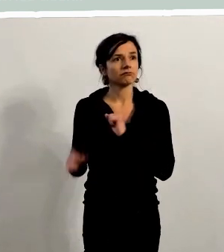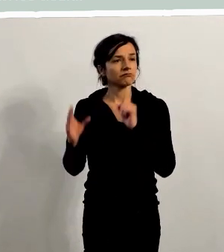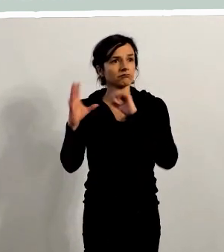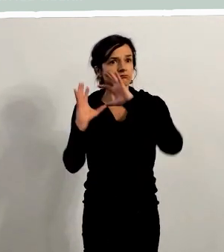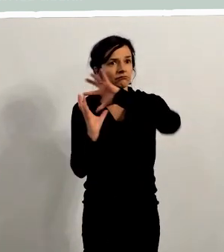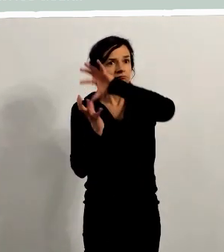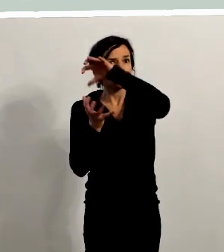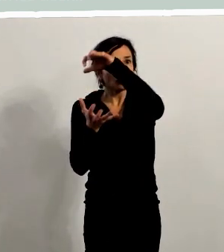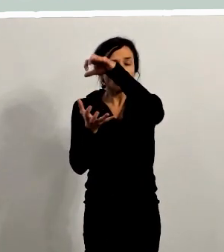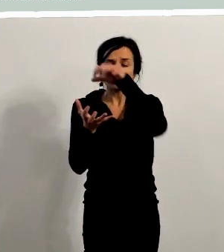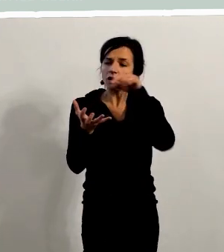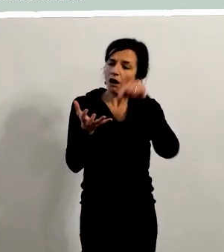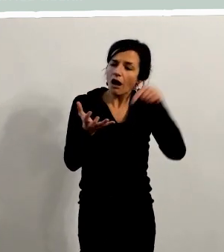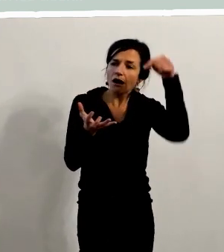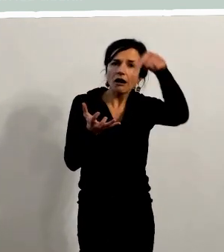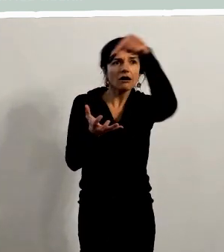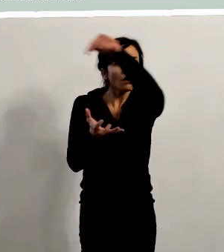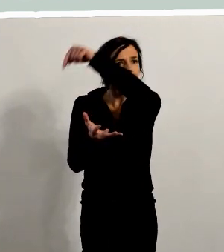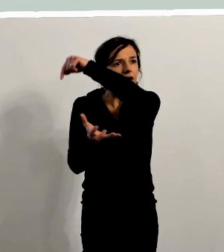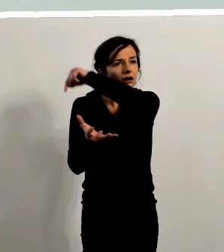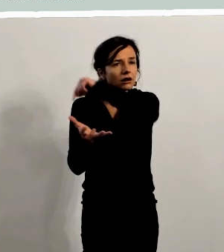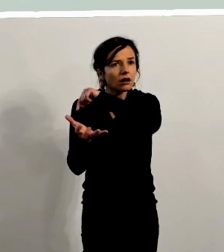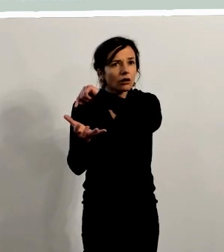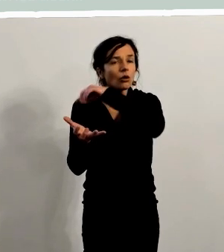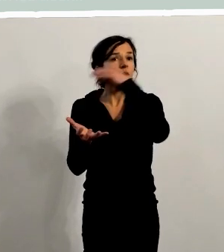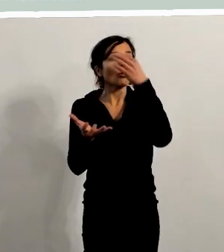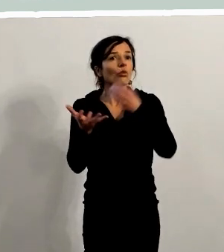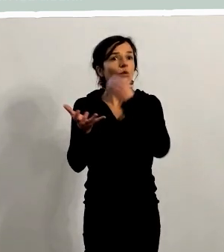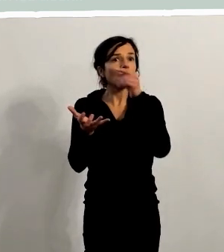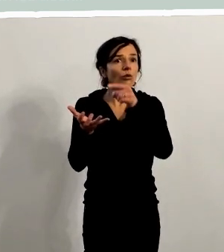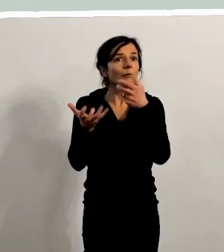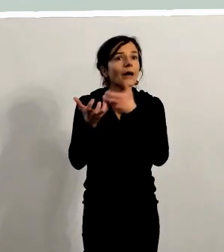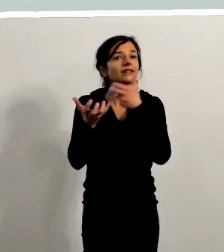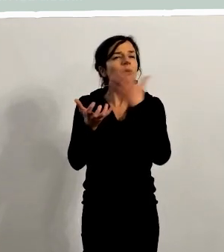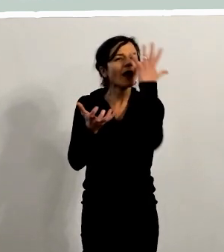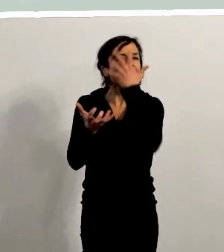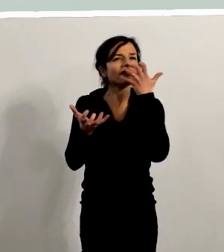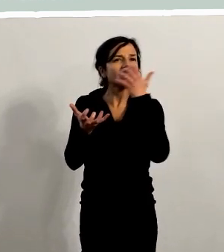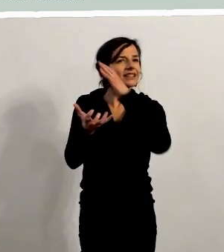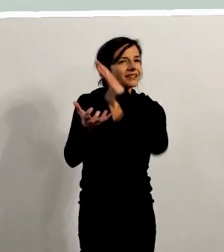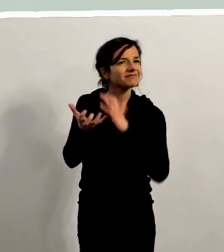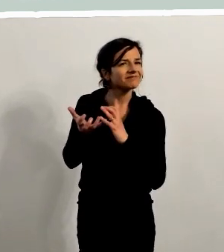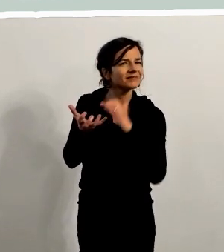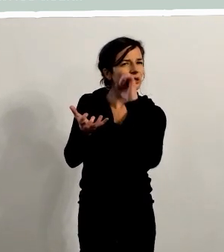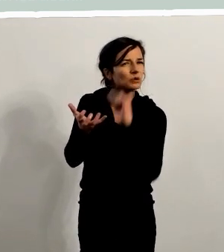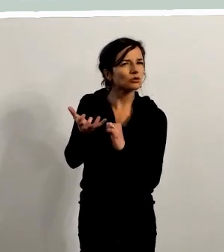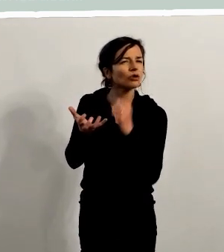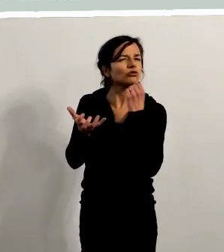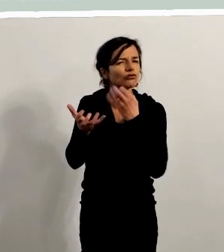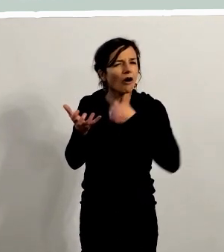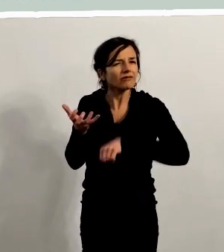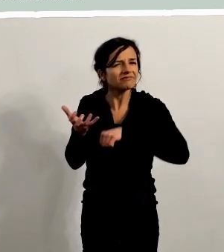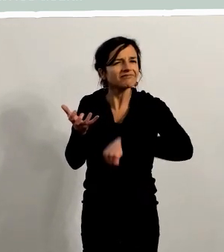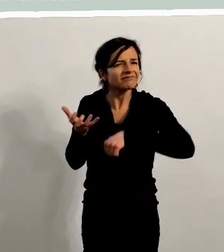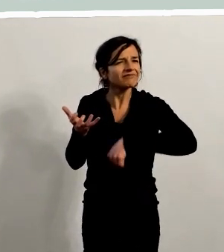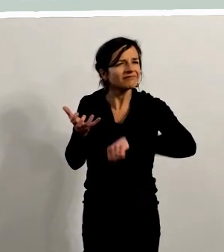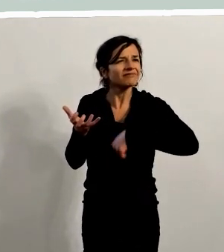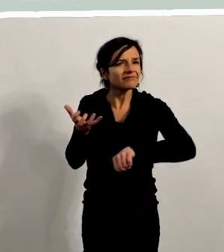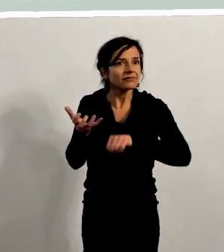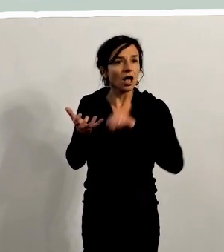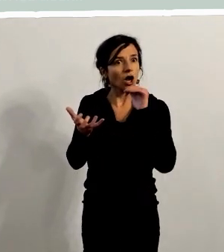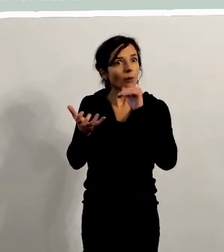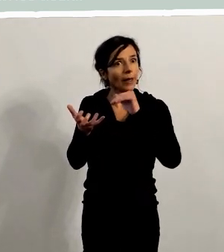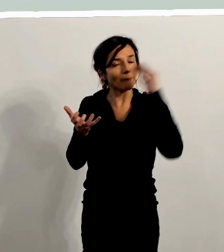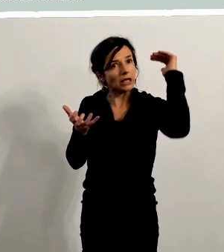globe que vous regardiez, même dans les territoires comme l'Afrique subsaharienne où on fait beaucoup d'enfants, eh bien, les courbes